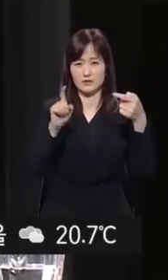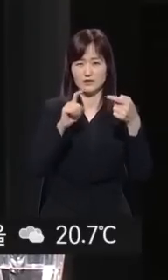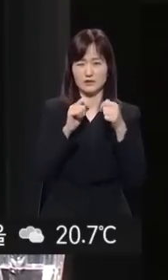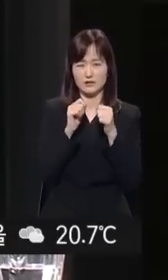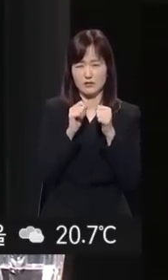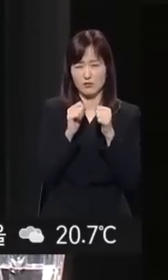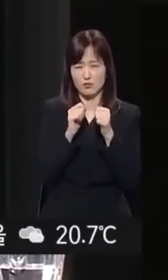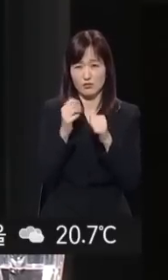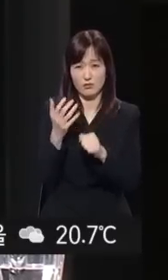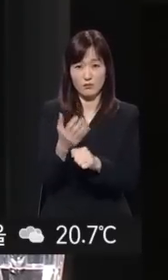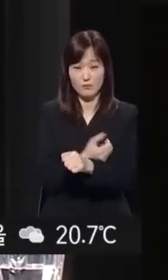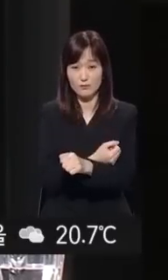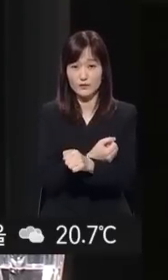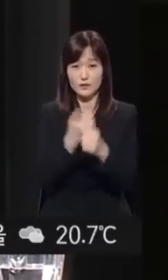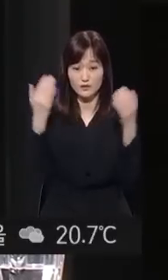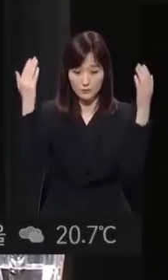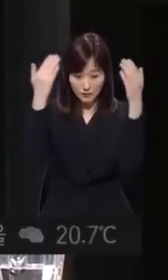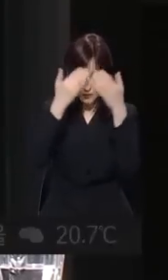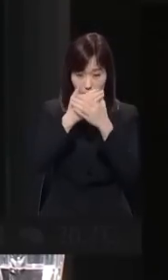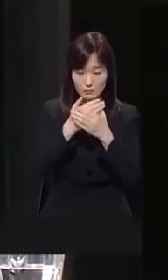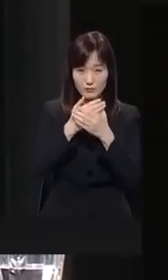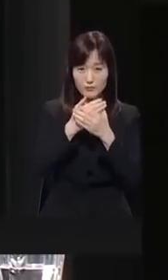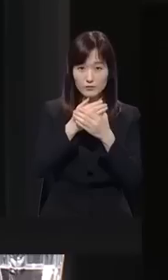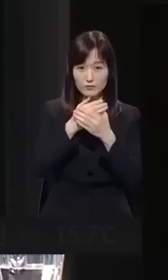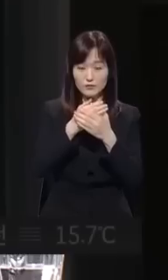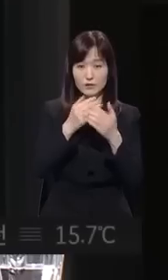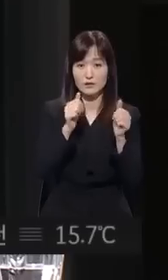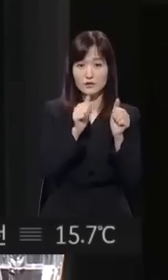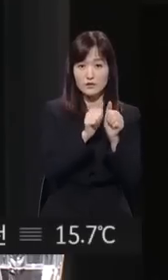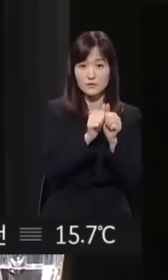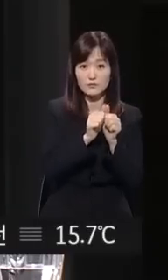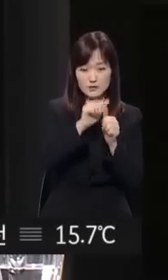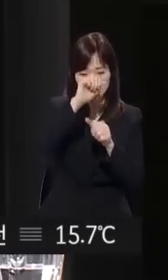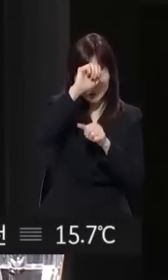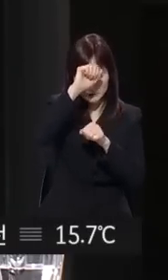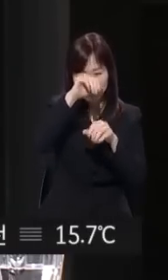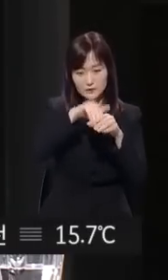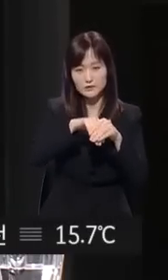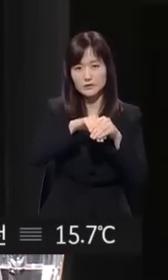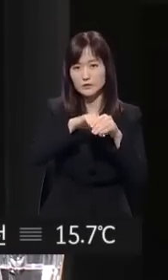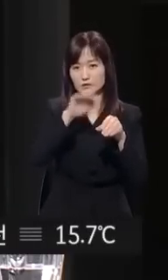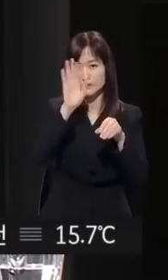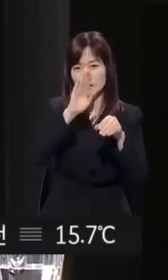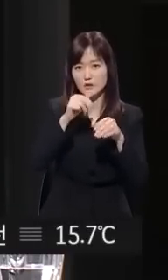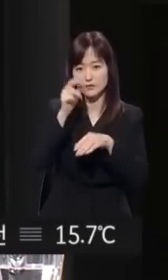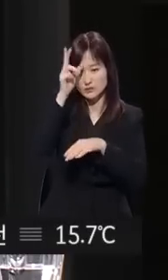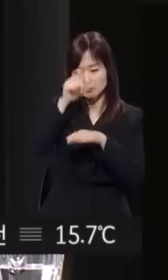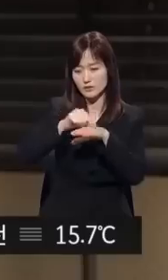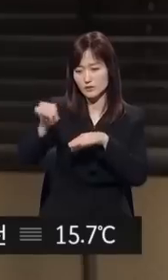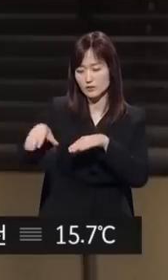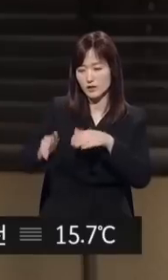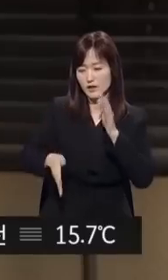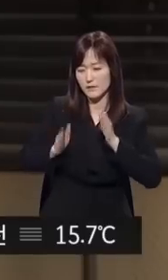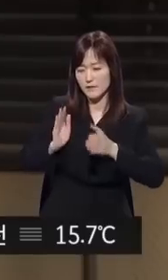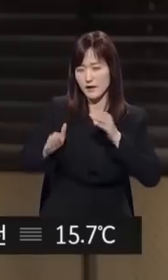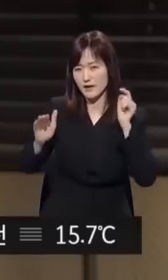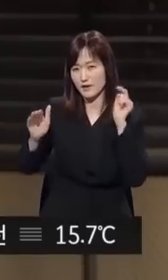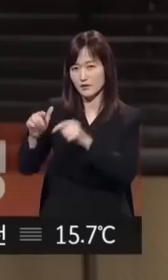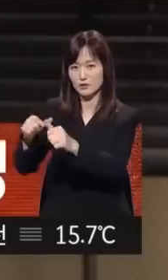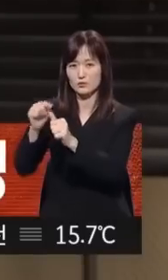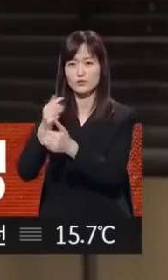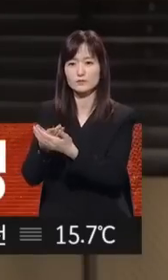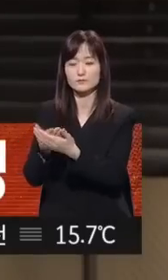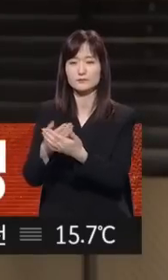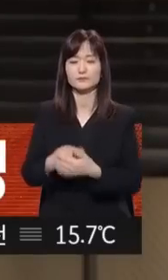강추위가 몰아치던 그날 밤 한 남성이 맨발로 살려주세요 하면서 파출소로 뛰어 들어왔습니다 지난해 2월 3일 오후